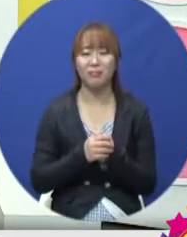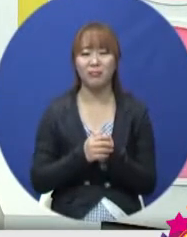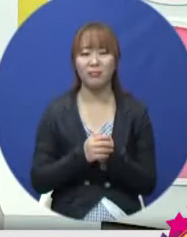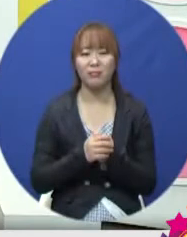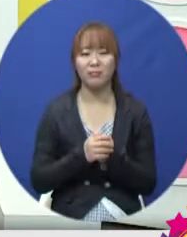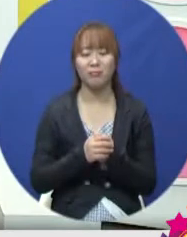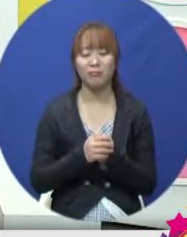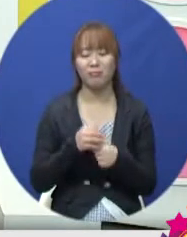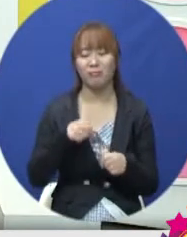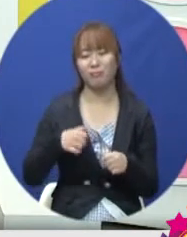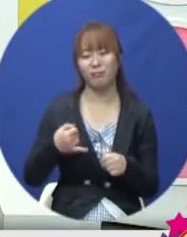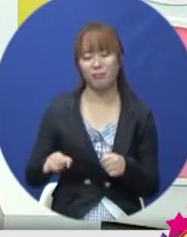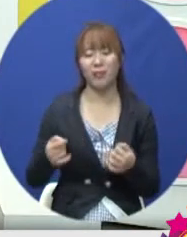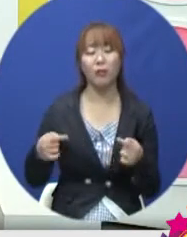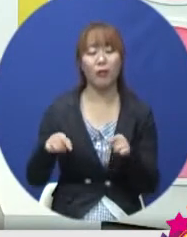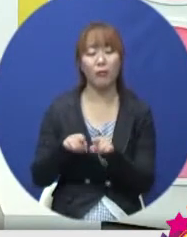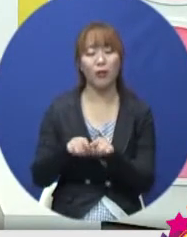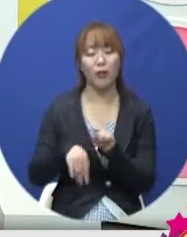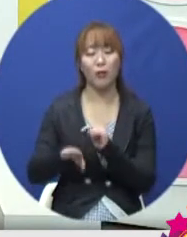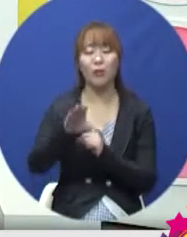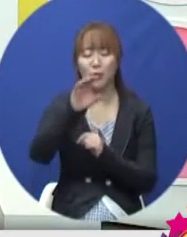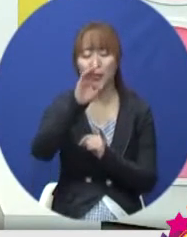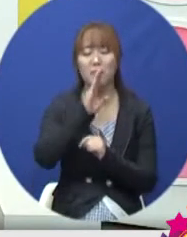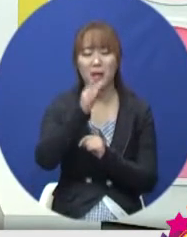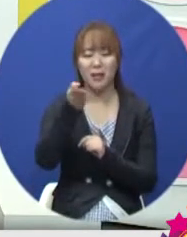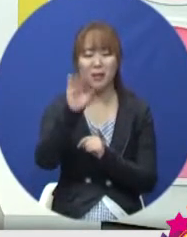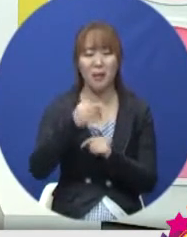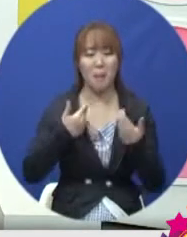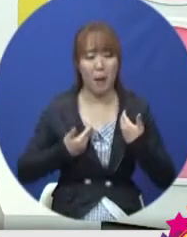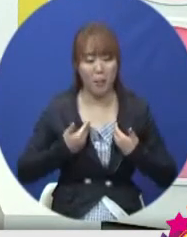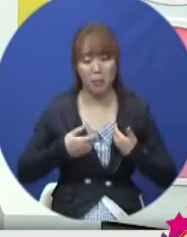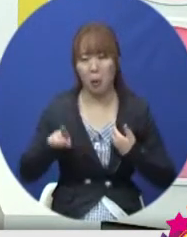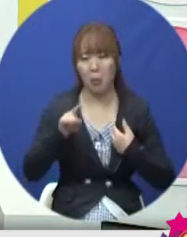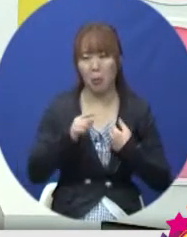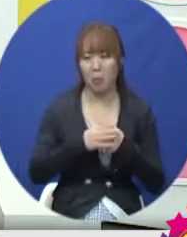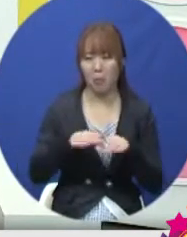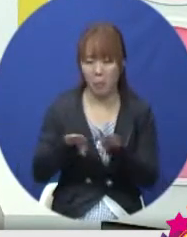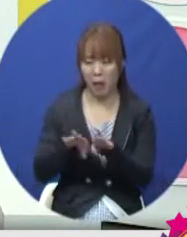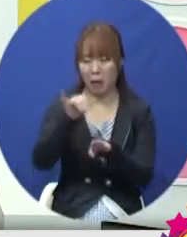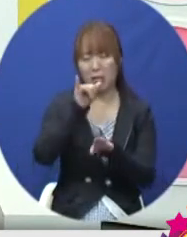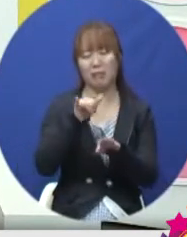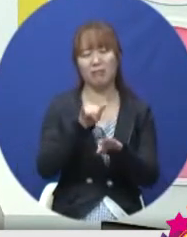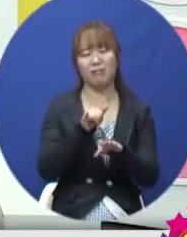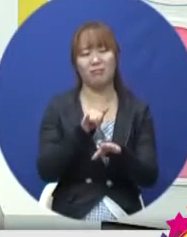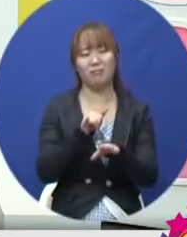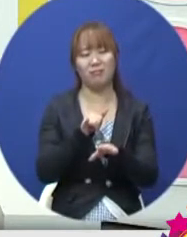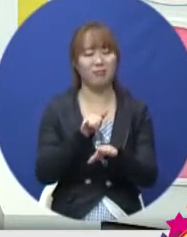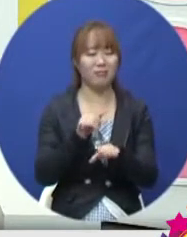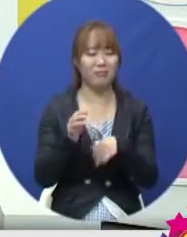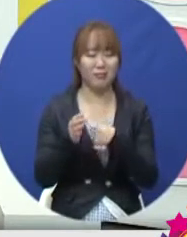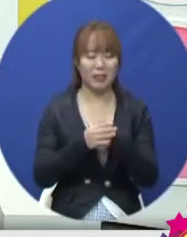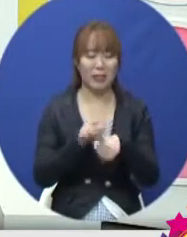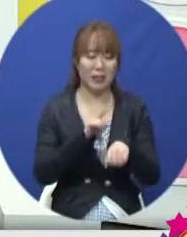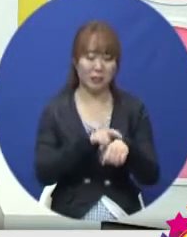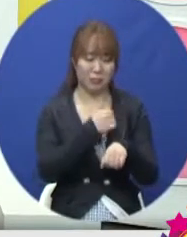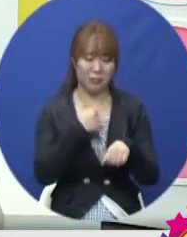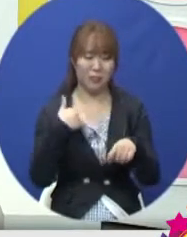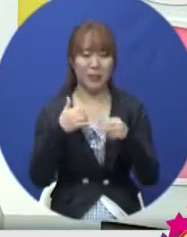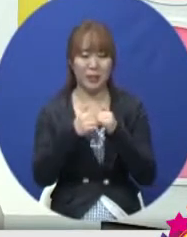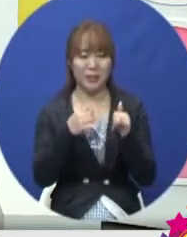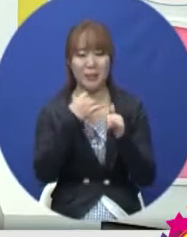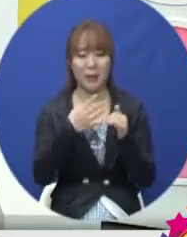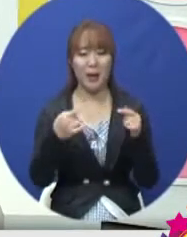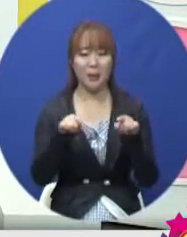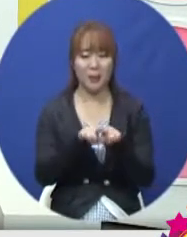또 자식들하고 갈 때는 가지요. 그런데 바쁘면은 또 바쁜 사람은 또 빠지고. 그렇죠. 네. 되는 시간 되는 사람끼리 또